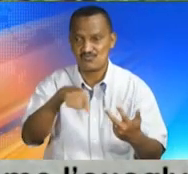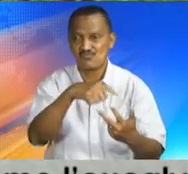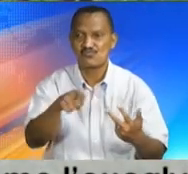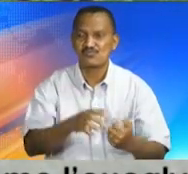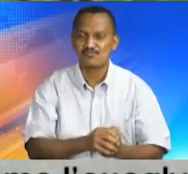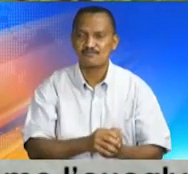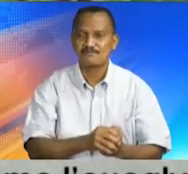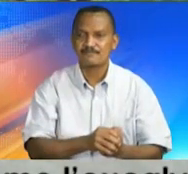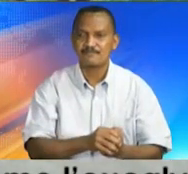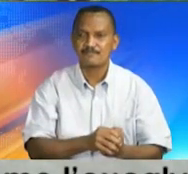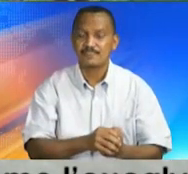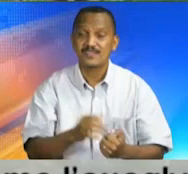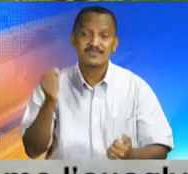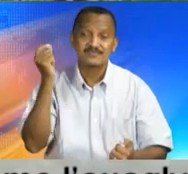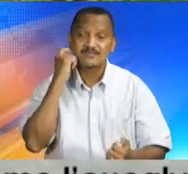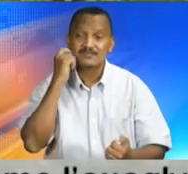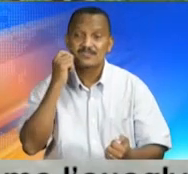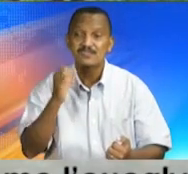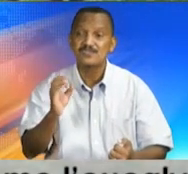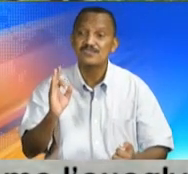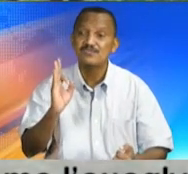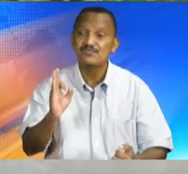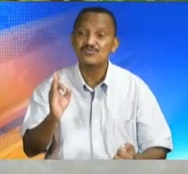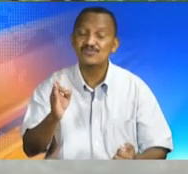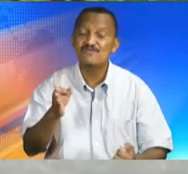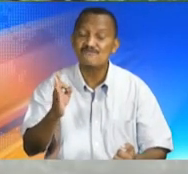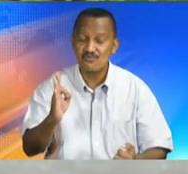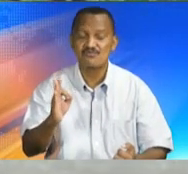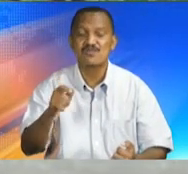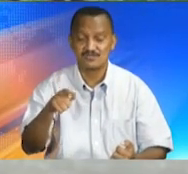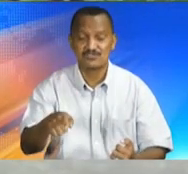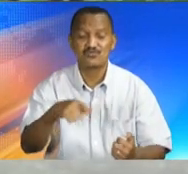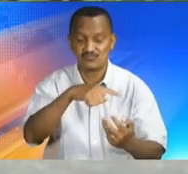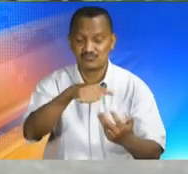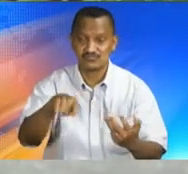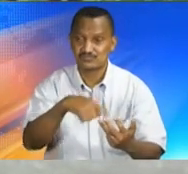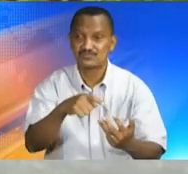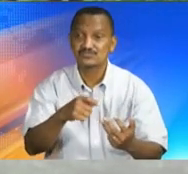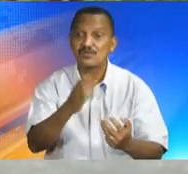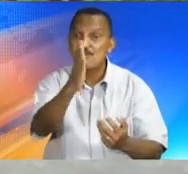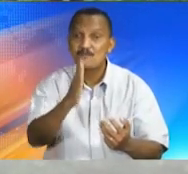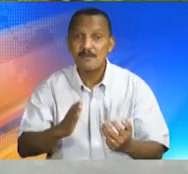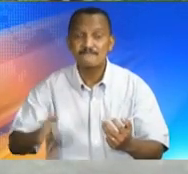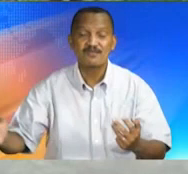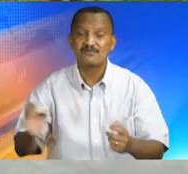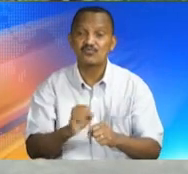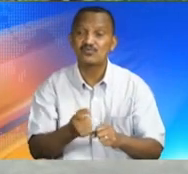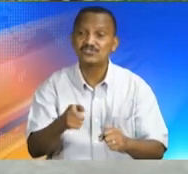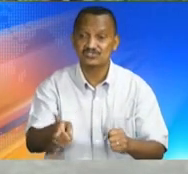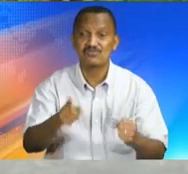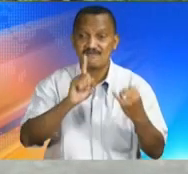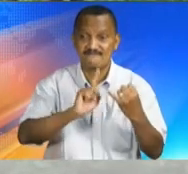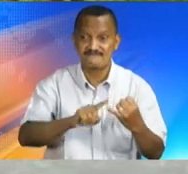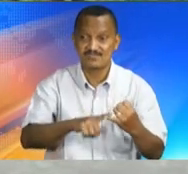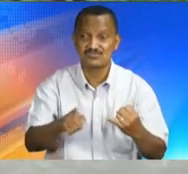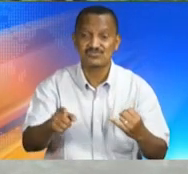ny tantely multifleur na multifloral. Io zany a mampiavaka antsika mihitsy le multifloral io satria vitsy zany